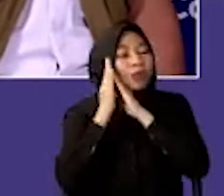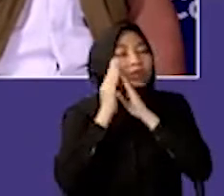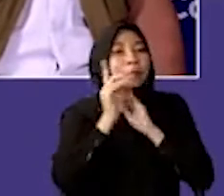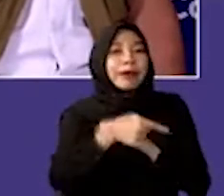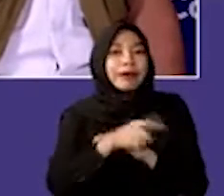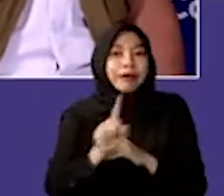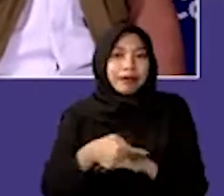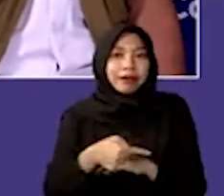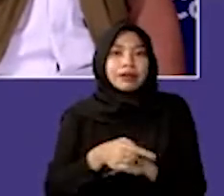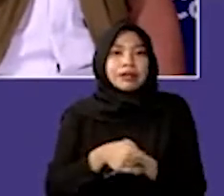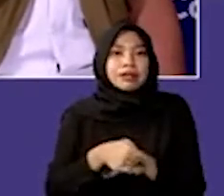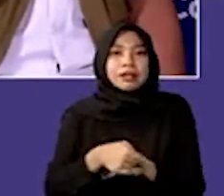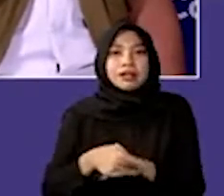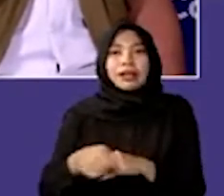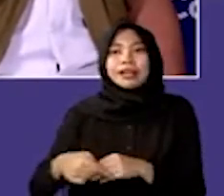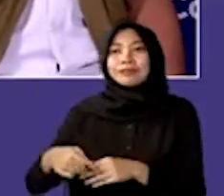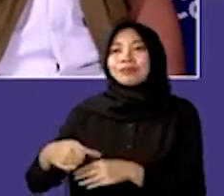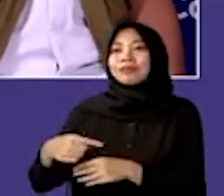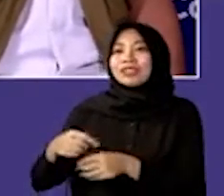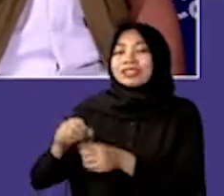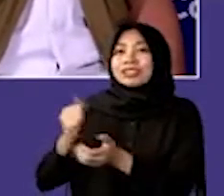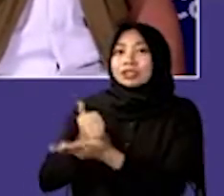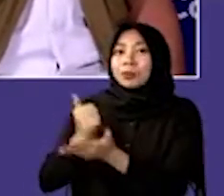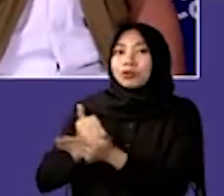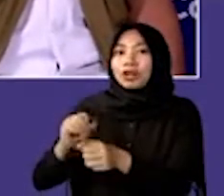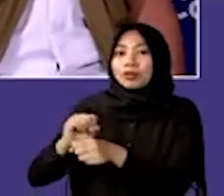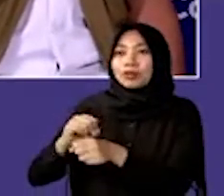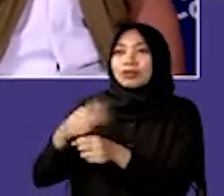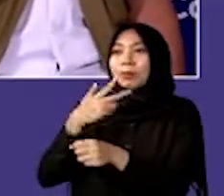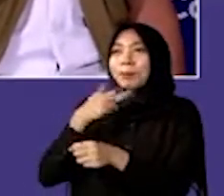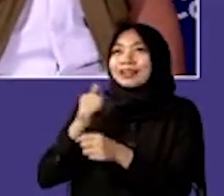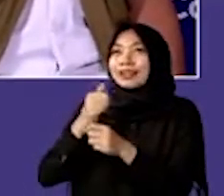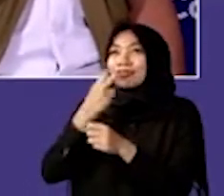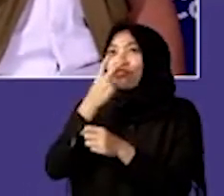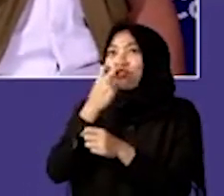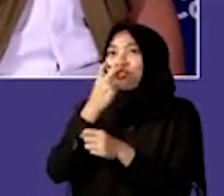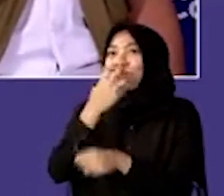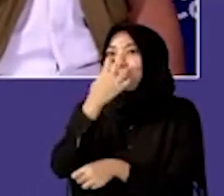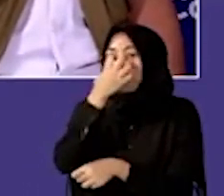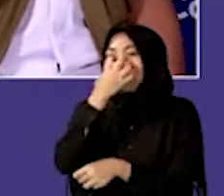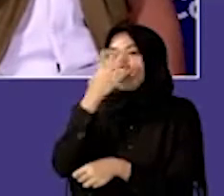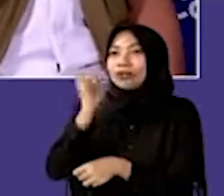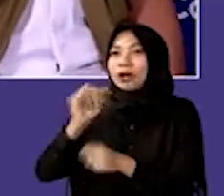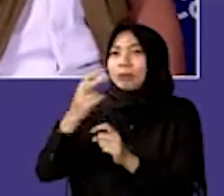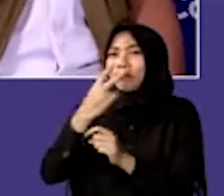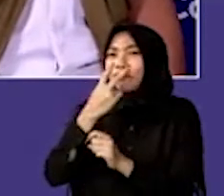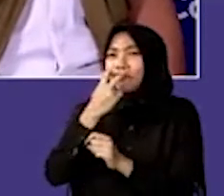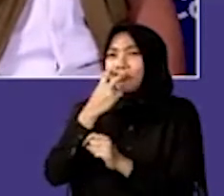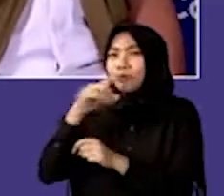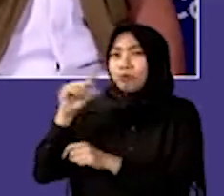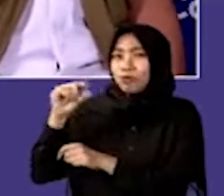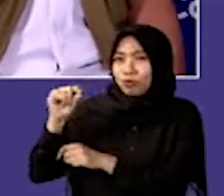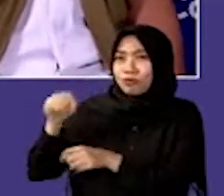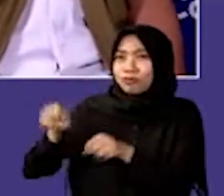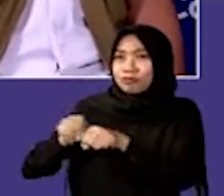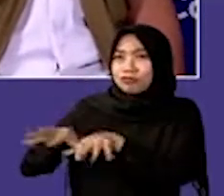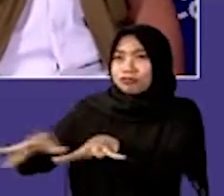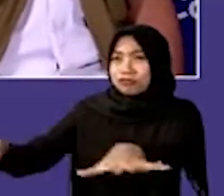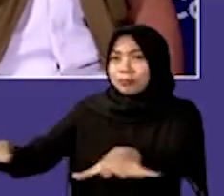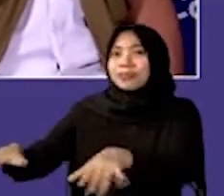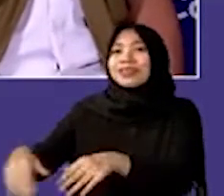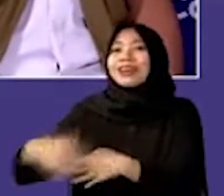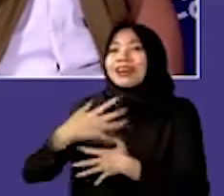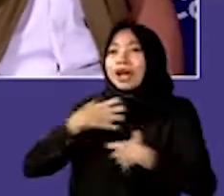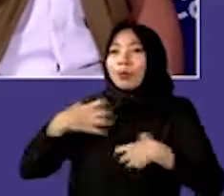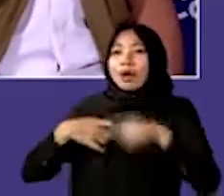ditulari bukan oleh hewan seperti halnya flu babi dan flu burung tetapi oleh manusia nah manusia yang